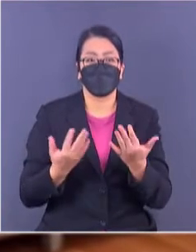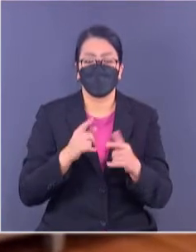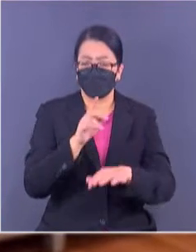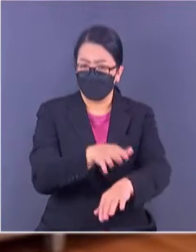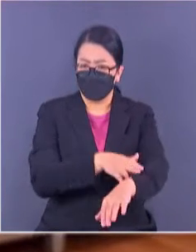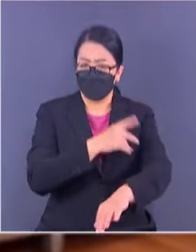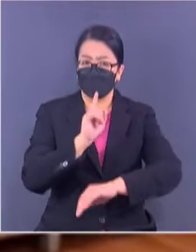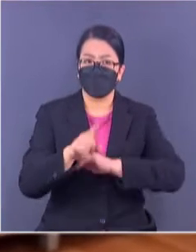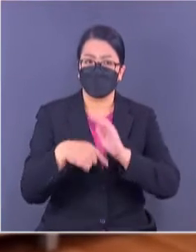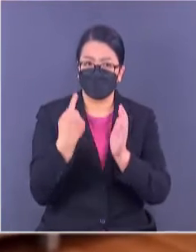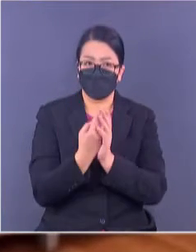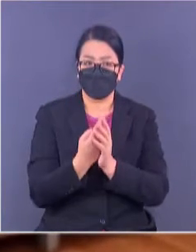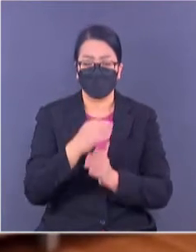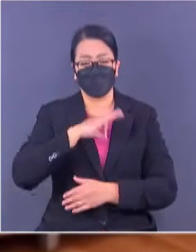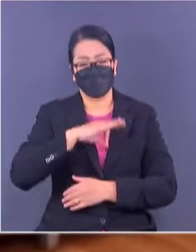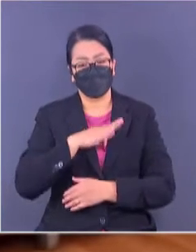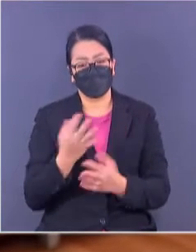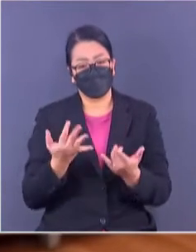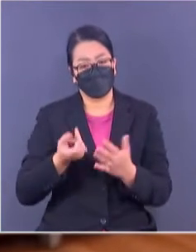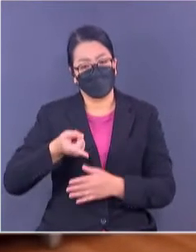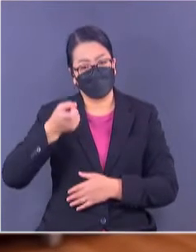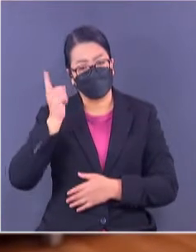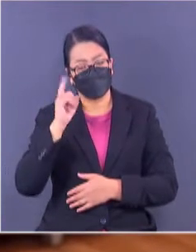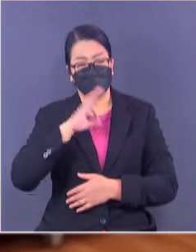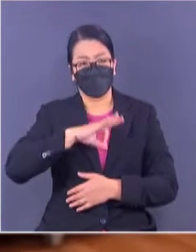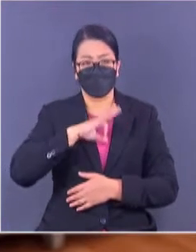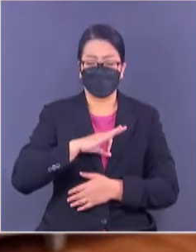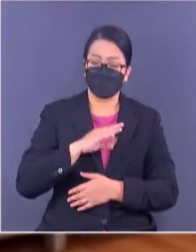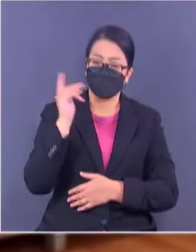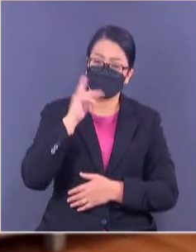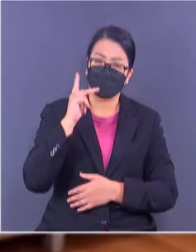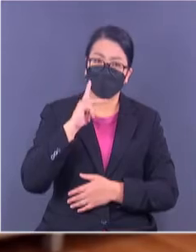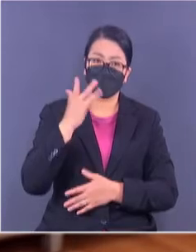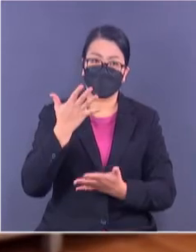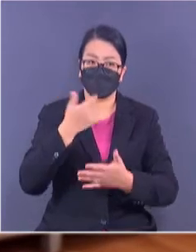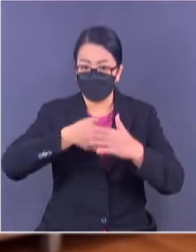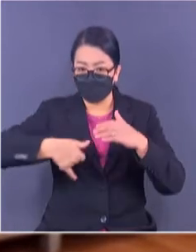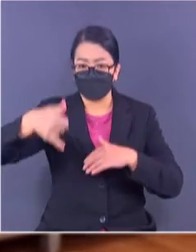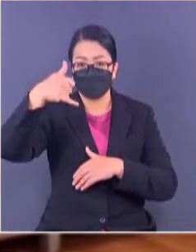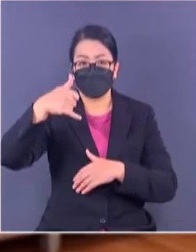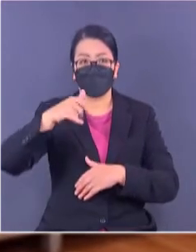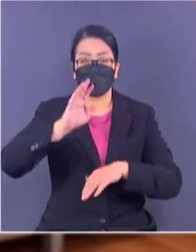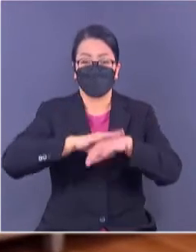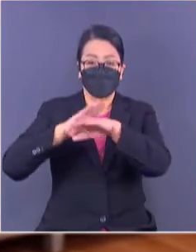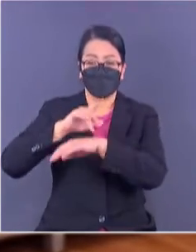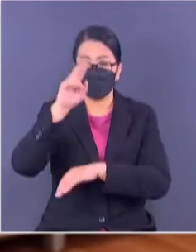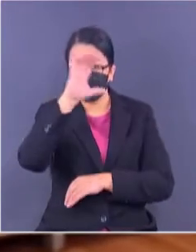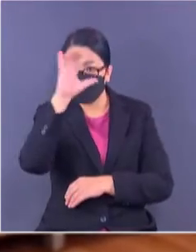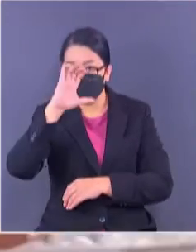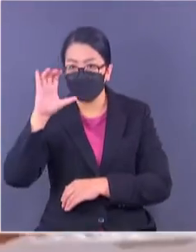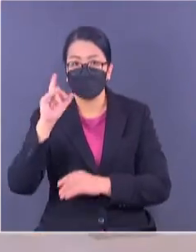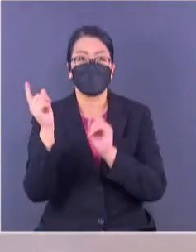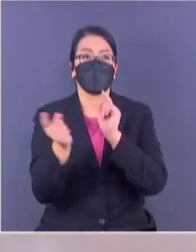นชั่วโมงค่ะ เอกใจไหมพอรอนานแล้ว เอกใจค่ะก็ขึ้นไปตามหานะตอนแรกแต่ทีนี้ก็